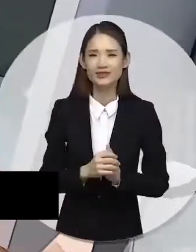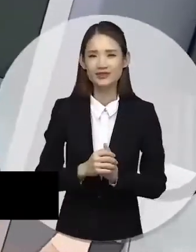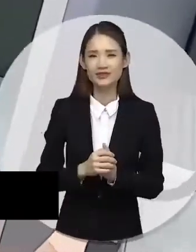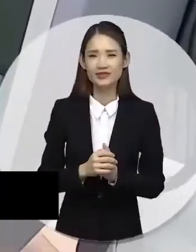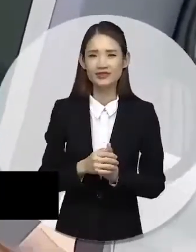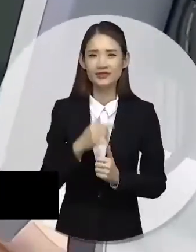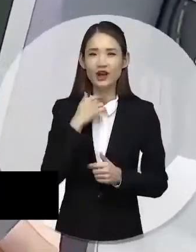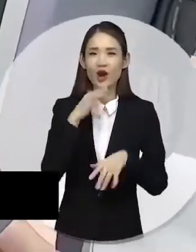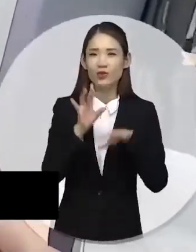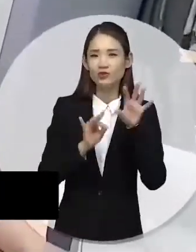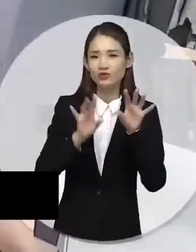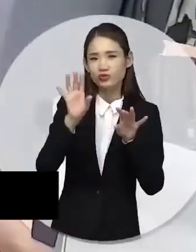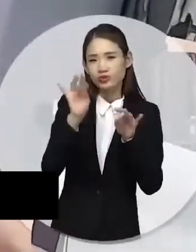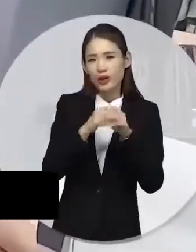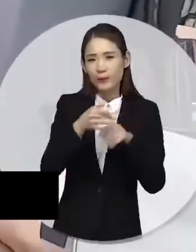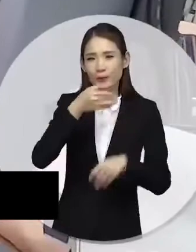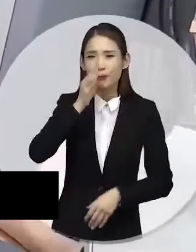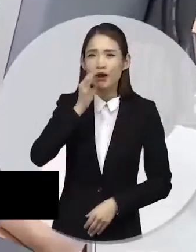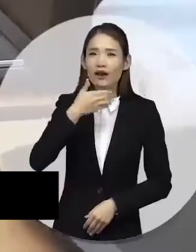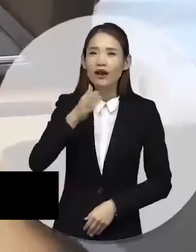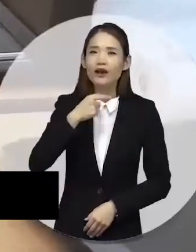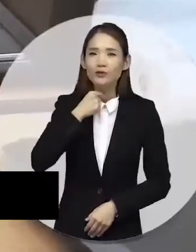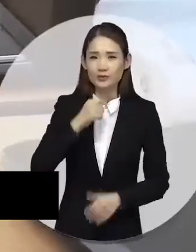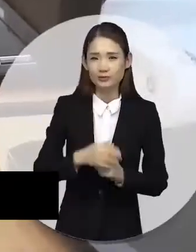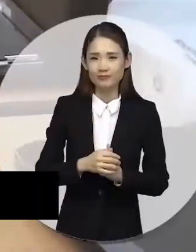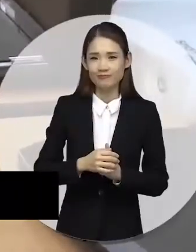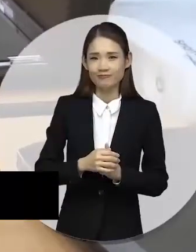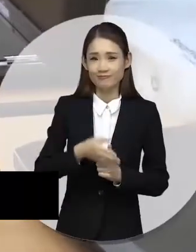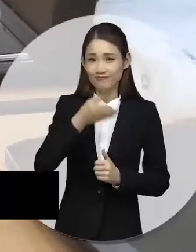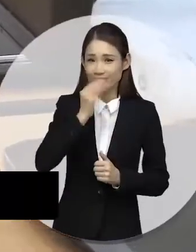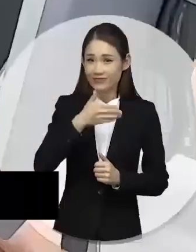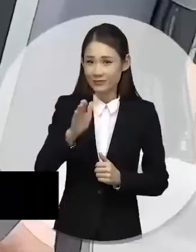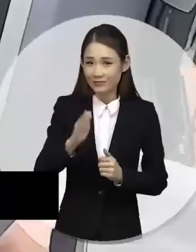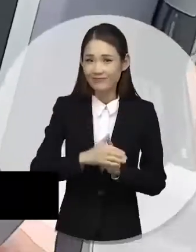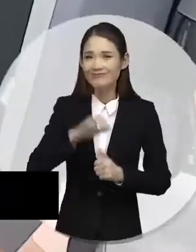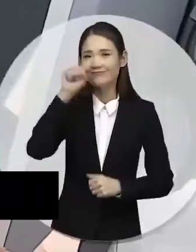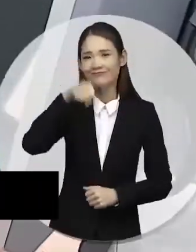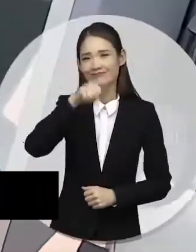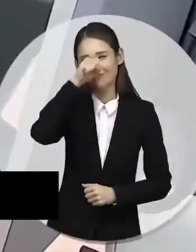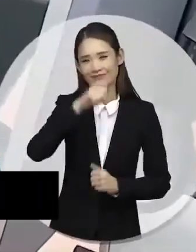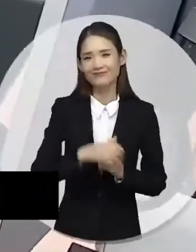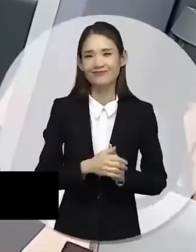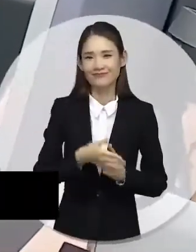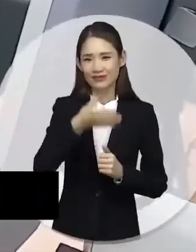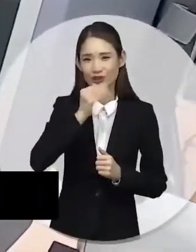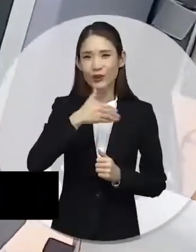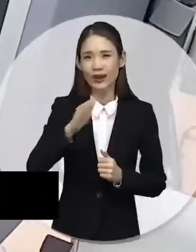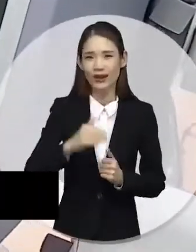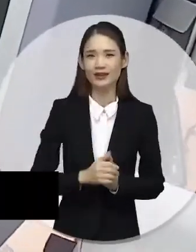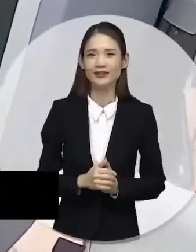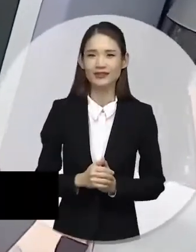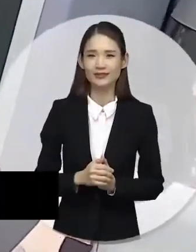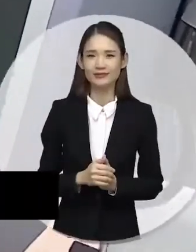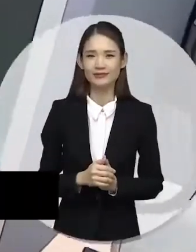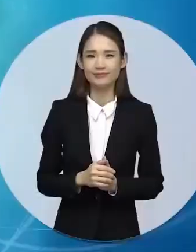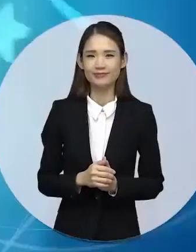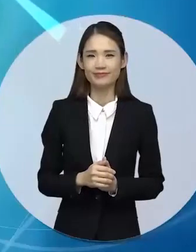진짜 목말라. 이제 좀 뭐 좀 마시러 가자. 마시러 갈까? 응. 마시러 가자.